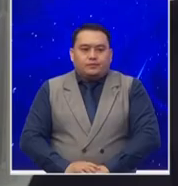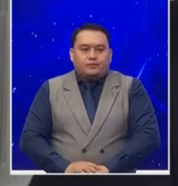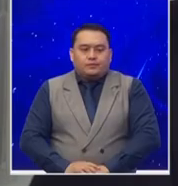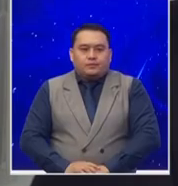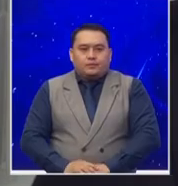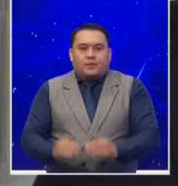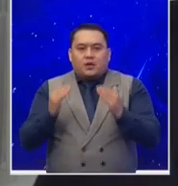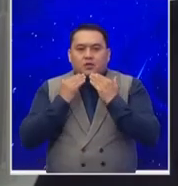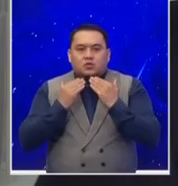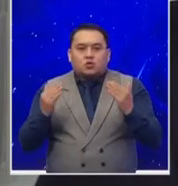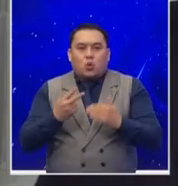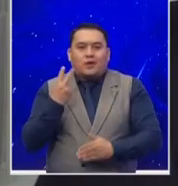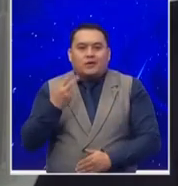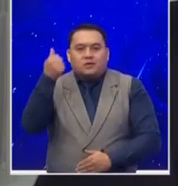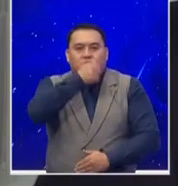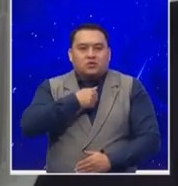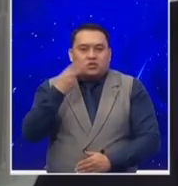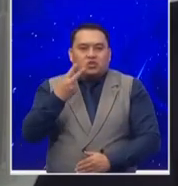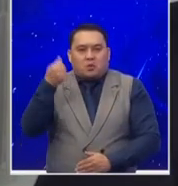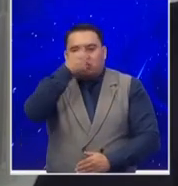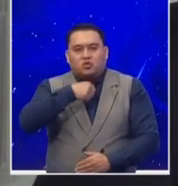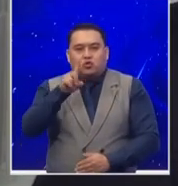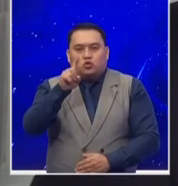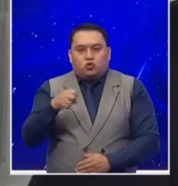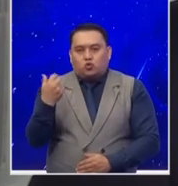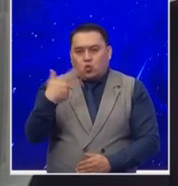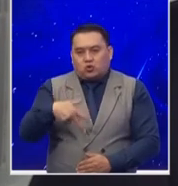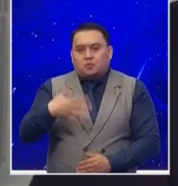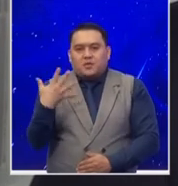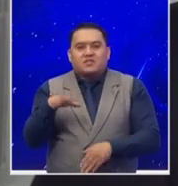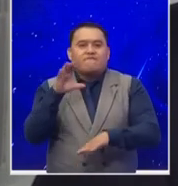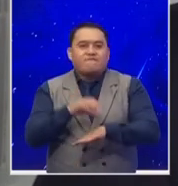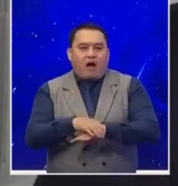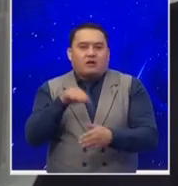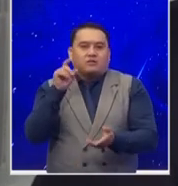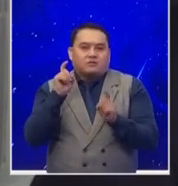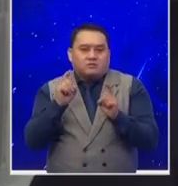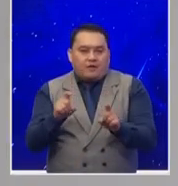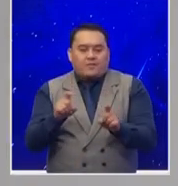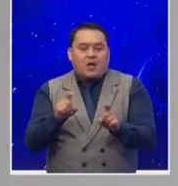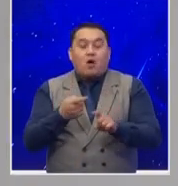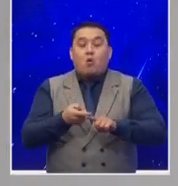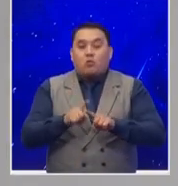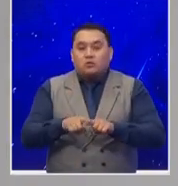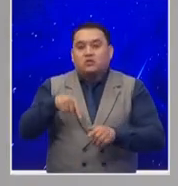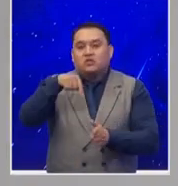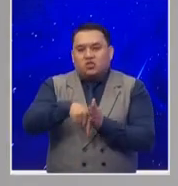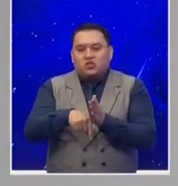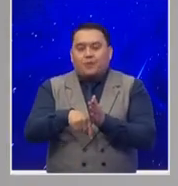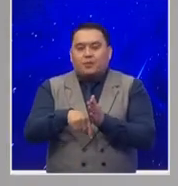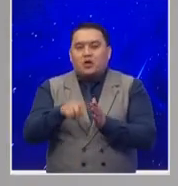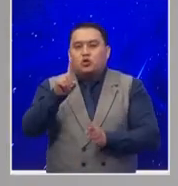Соңғы 2 жылда 2019-2020 жылдар барлығы 135 осында фактілер тіркеген болатын. Оның ішінде жаңағы